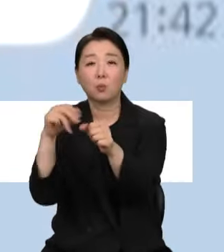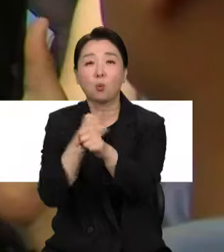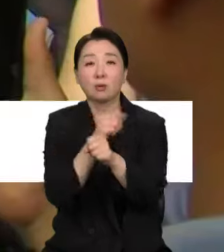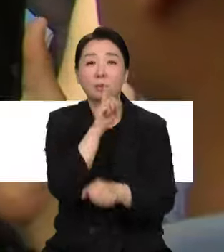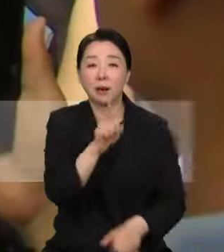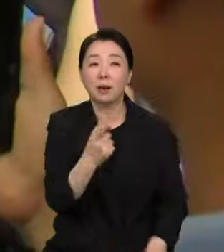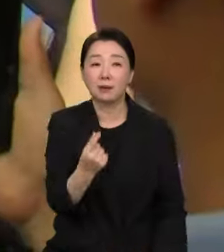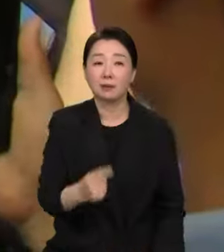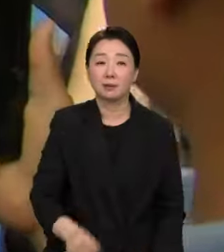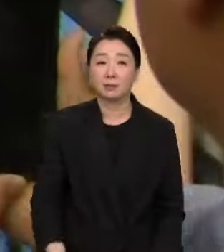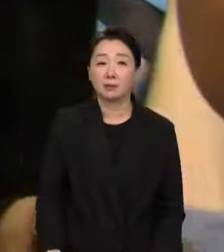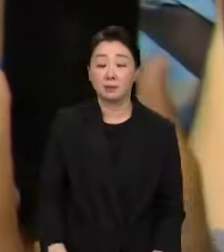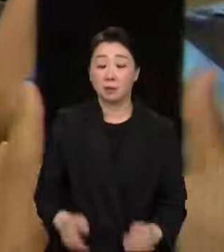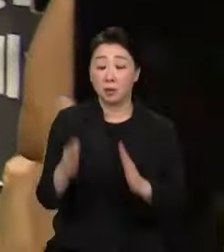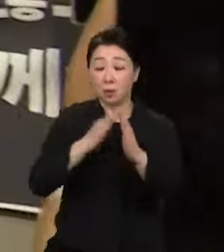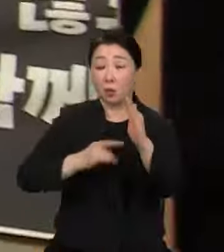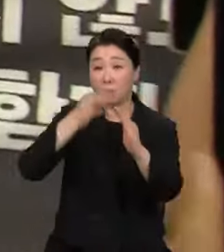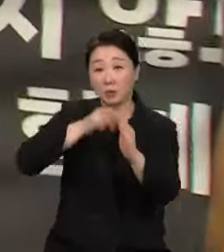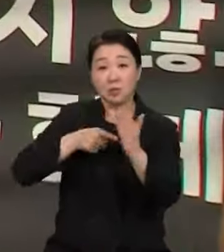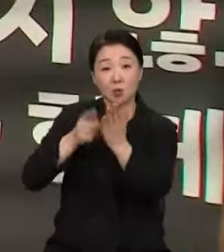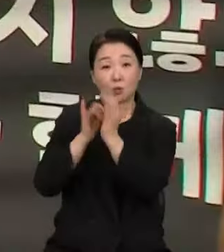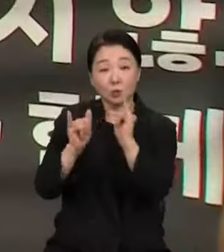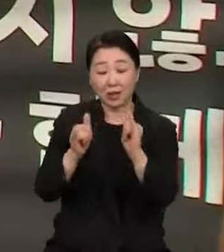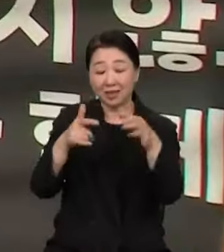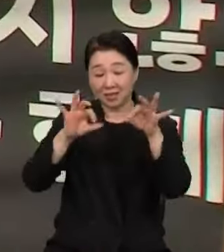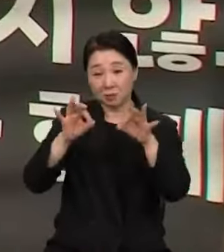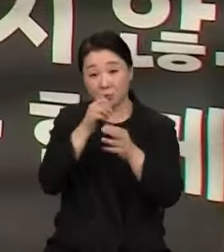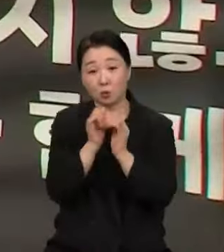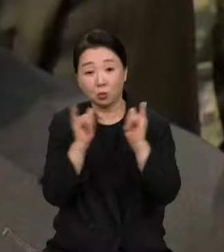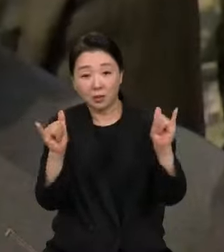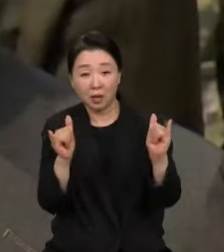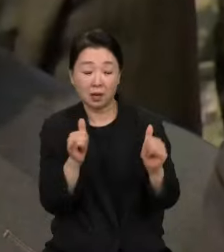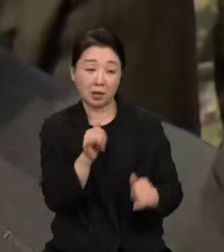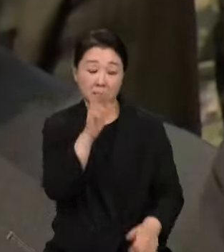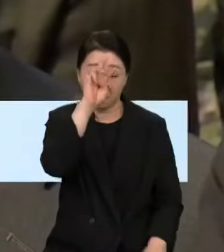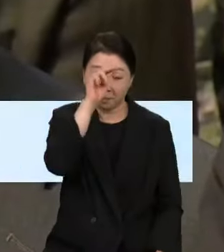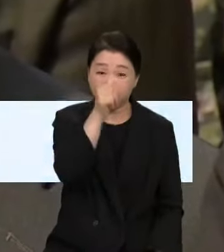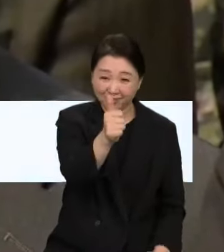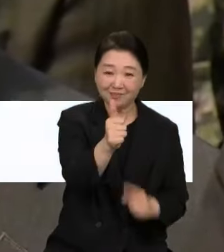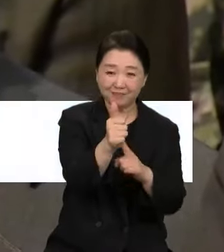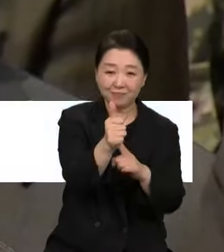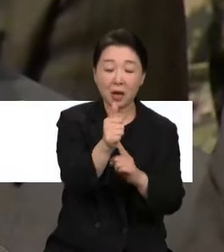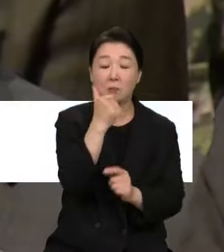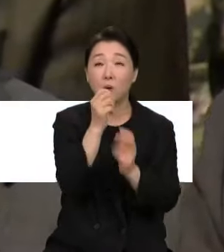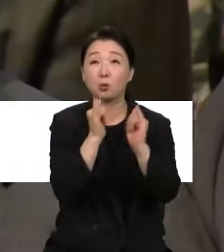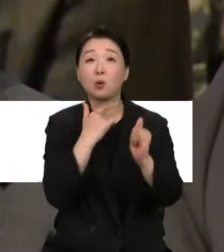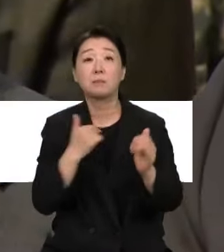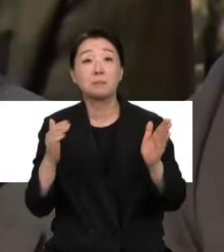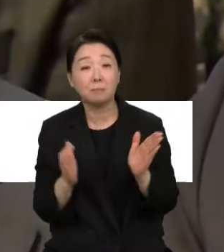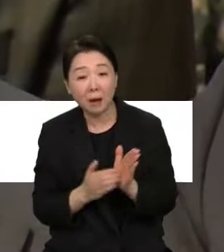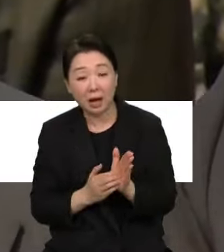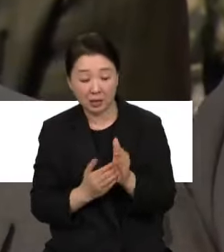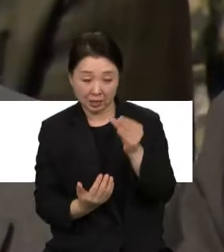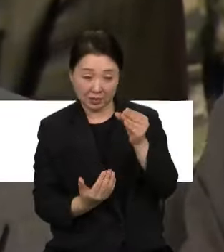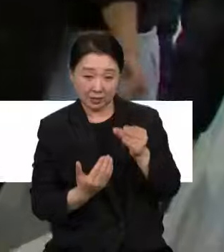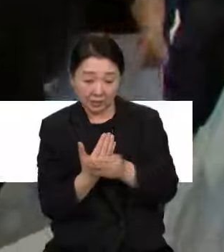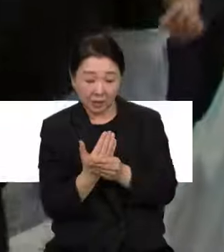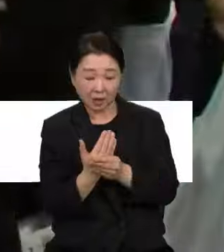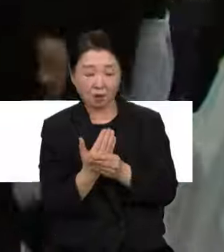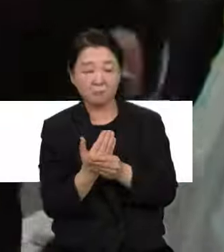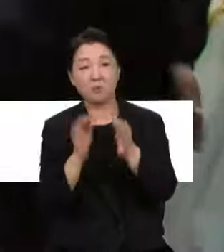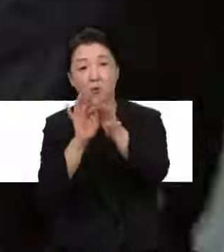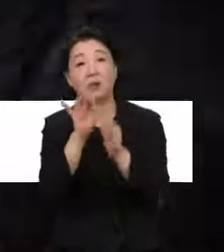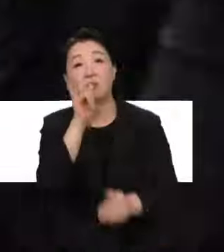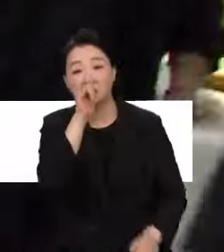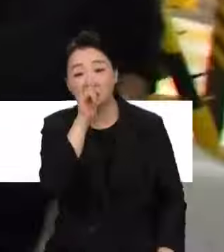주장했습니다. 공익 신고자인 김규현 변호사가 박정훈 전 수사단장의 변호인, 즉 사건의 이해 당사자인